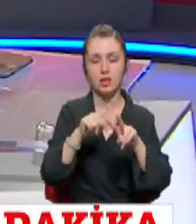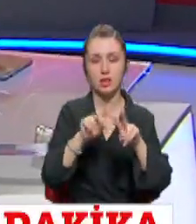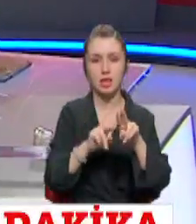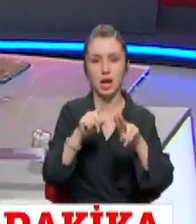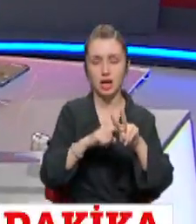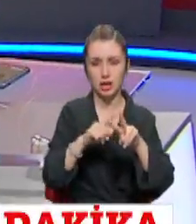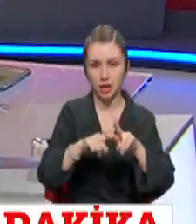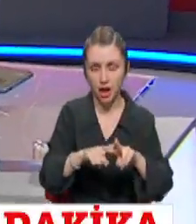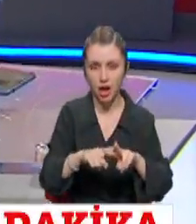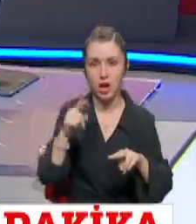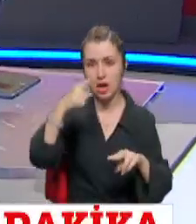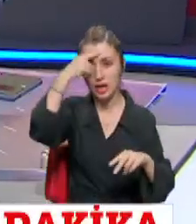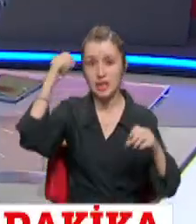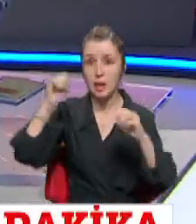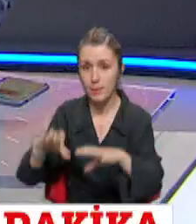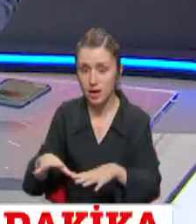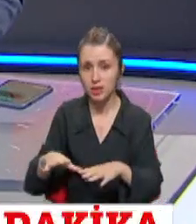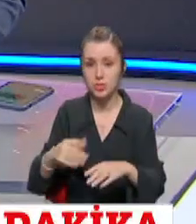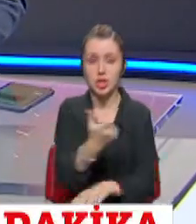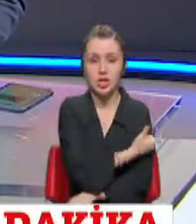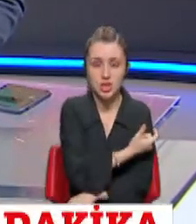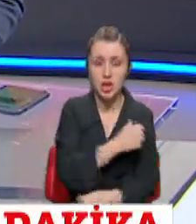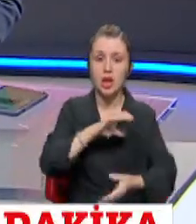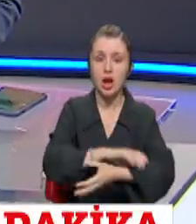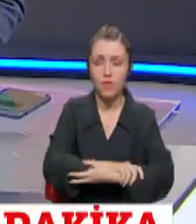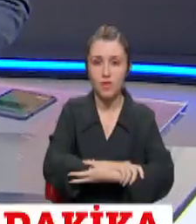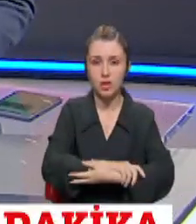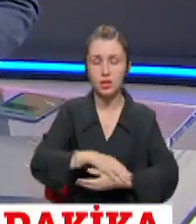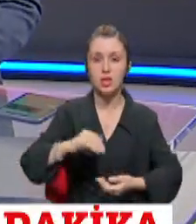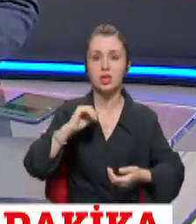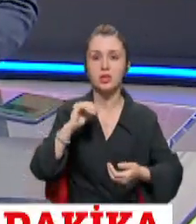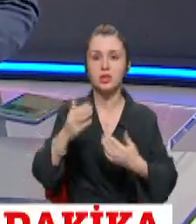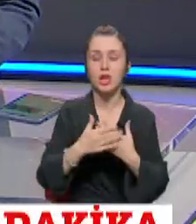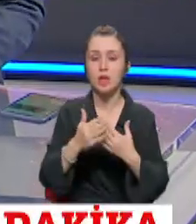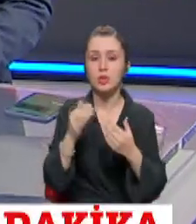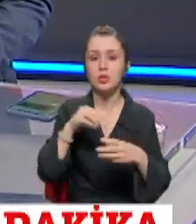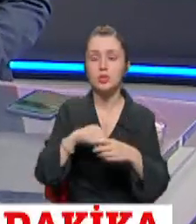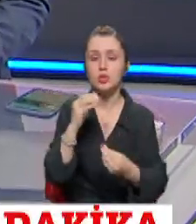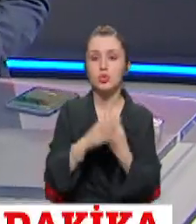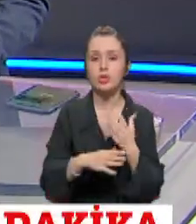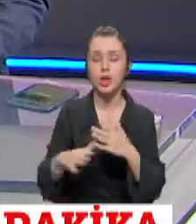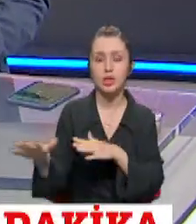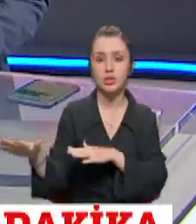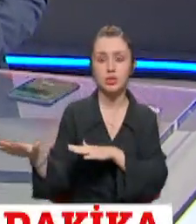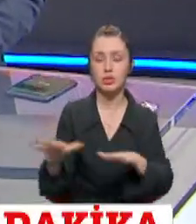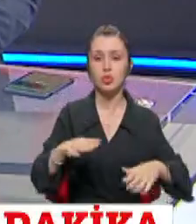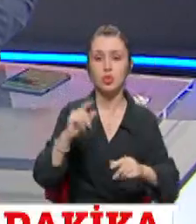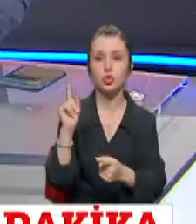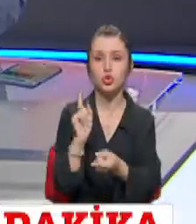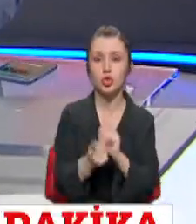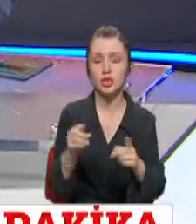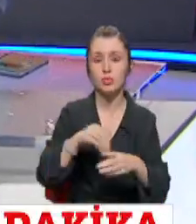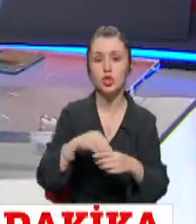Kaderine terk edilmiş bir haldeydi. Kızılay'ından AFAD'ına yani bu yardımlaşma için kurulan ya da afet yönetimi için kurulan hiçbir